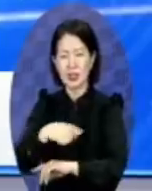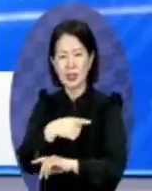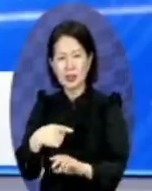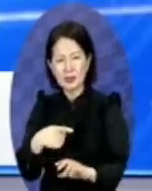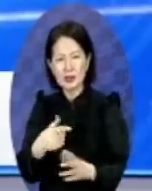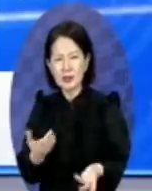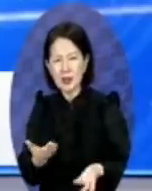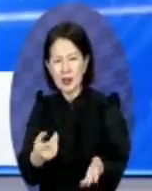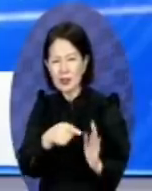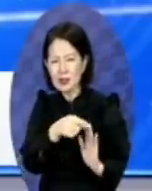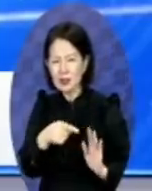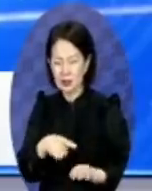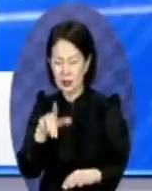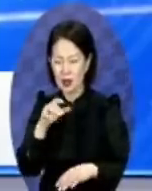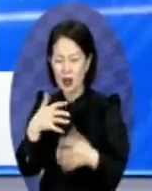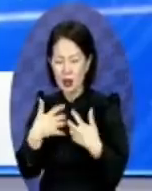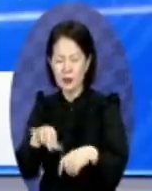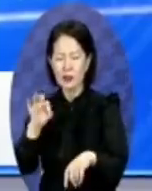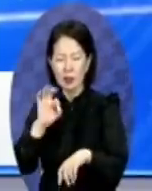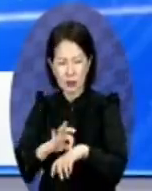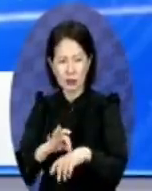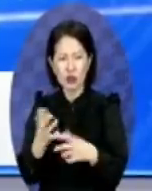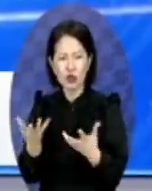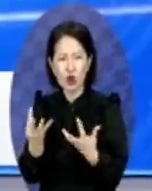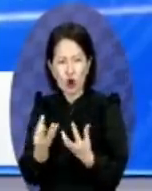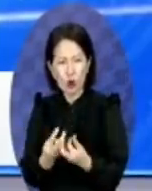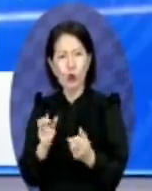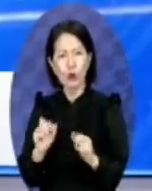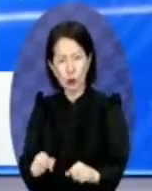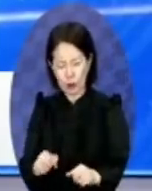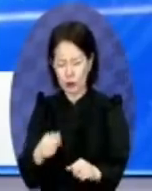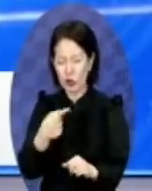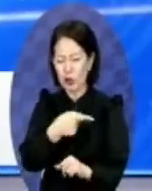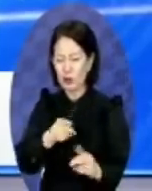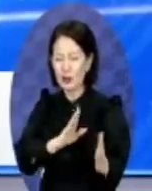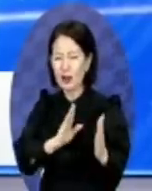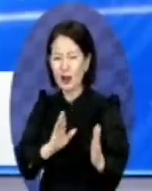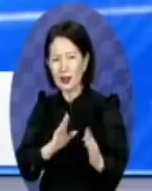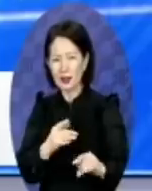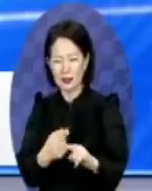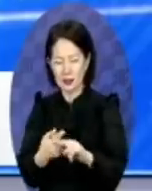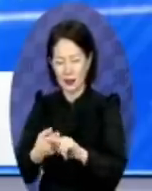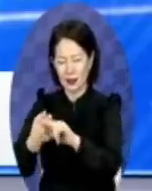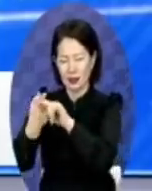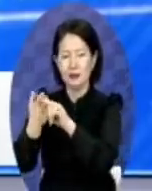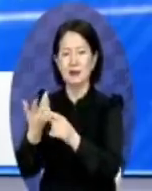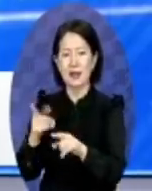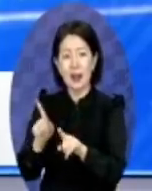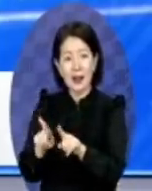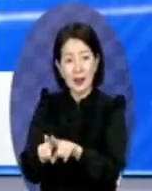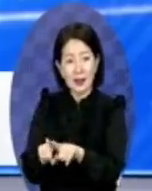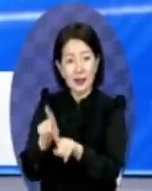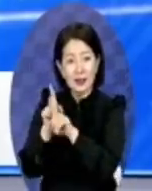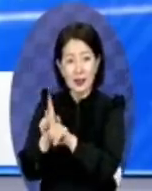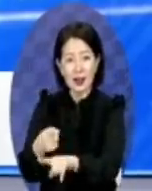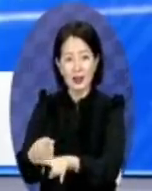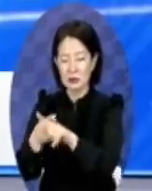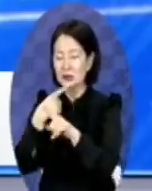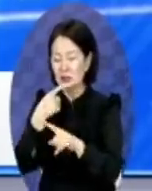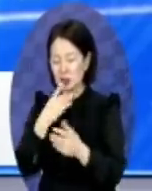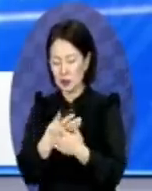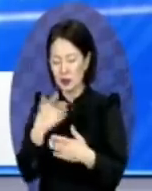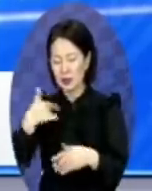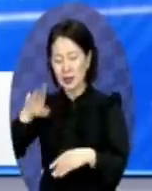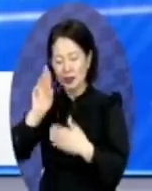энэ амьтдыг маань одоо бэртэж гимтэх тоо толгойг нь бууруулах энэгээ сөрөг хандлагууд нь бас дагаад нэмэгдэж байгаа гэдэг энэ байр суурийг бол хэлж байгаа. Тэгэхээр